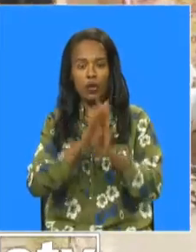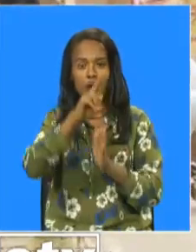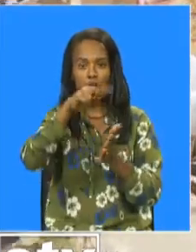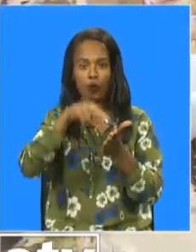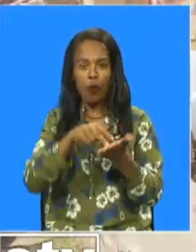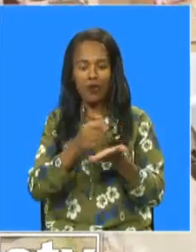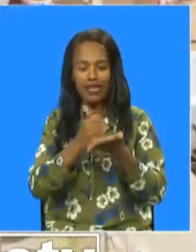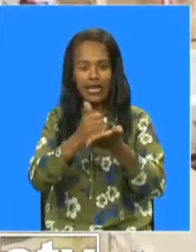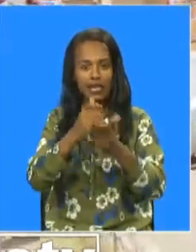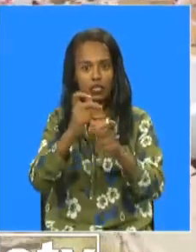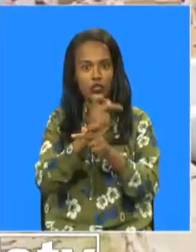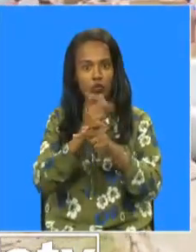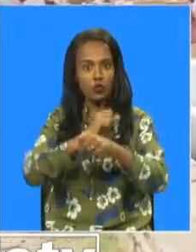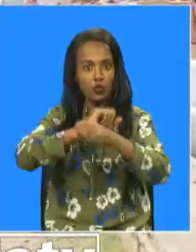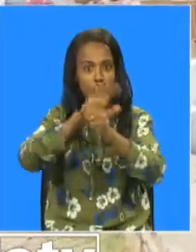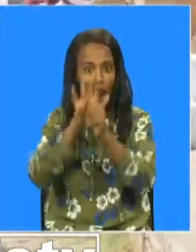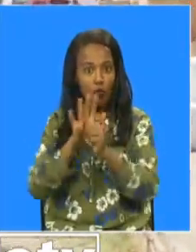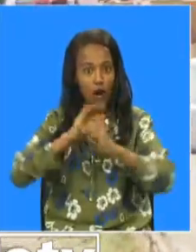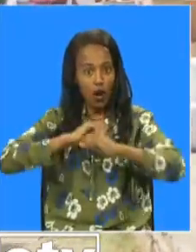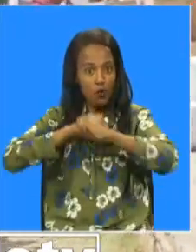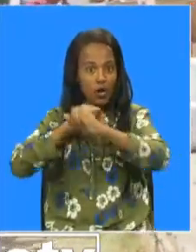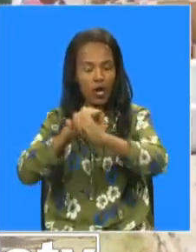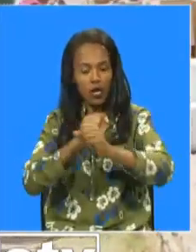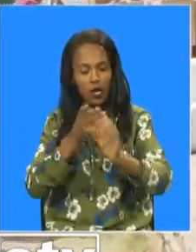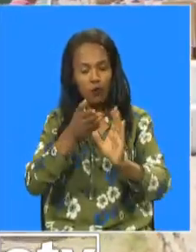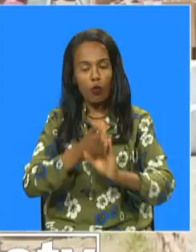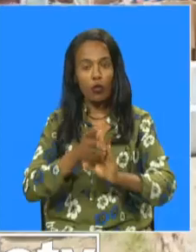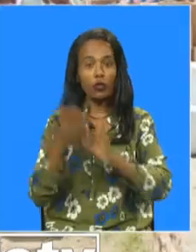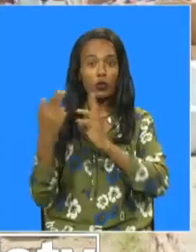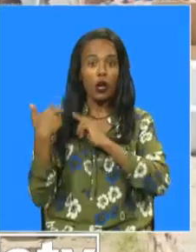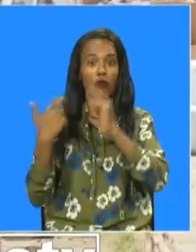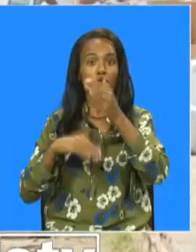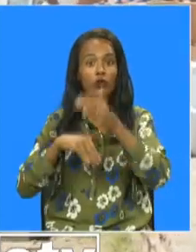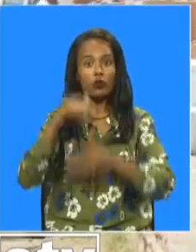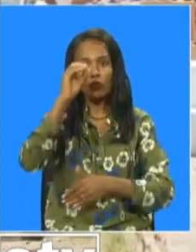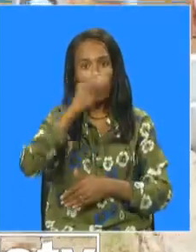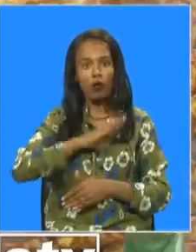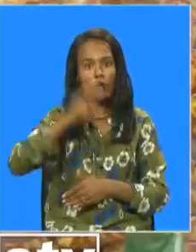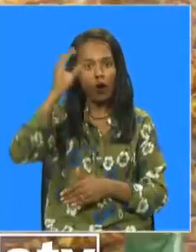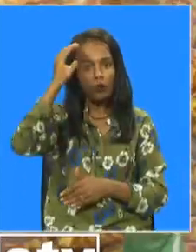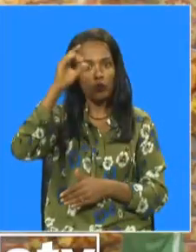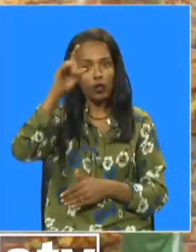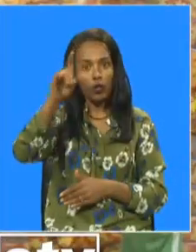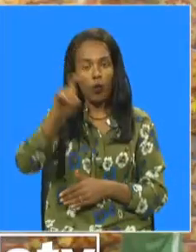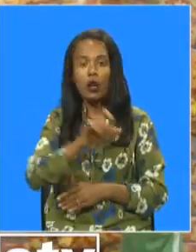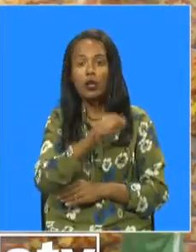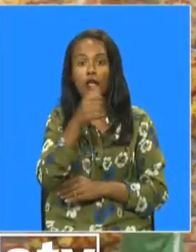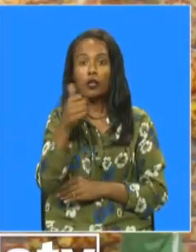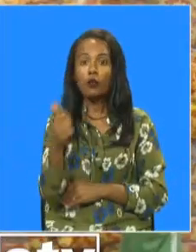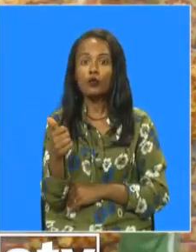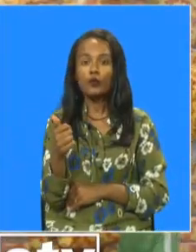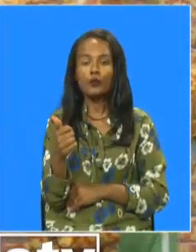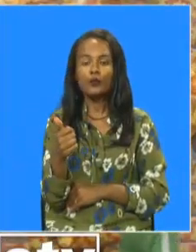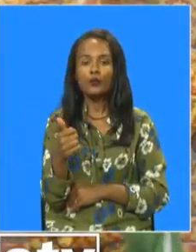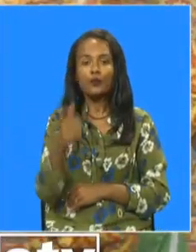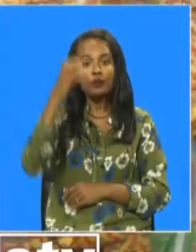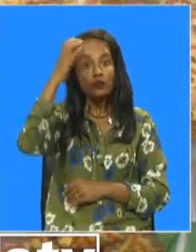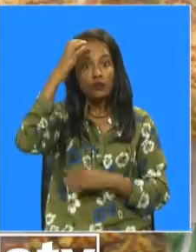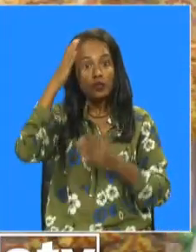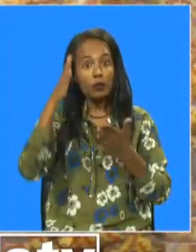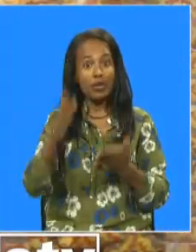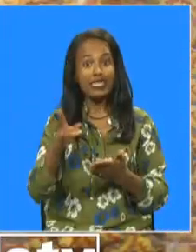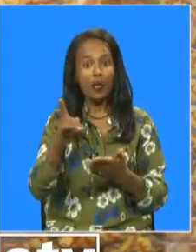ተቋማትና ለጋሽ ድርጅቶች የኮሮና ቫይረስ ስርጭት ለመከላከል የበኩላቸውን ድርሻ እንዲወጡ አቶ ሀፍቱ ጠይቀዋል። ሌሎች መንግስታዊ